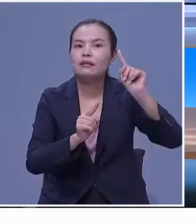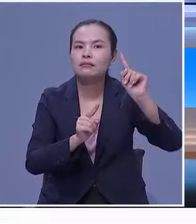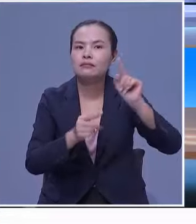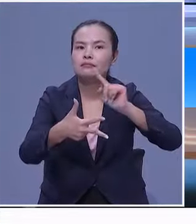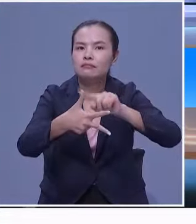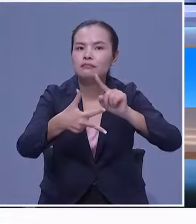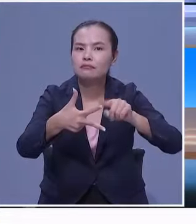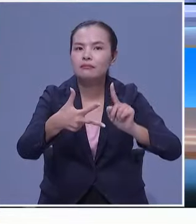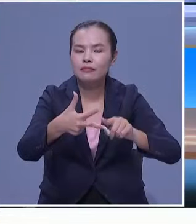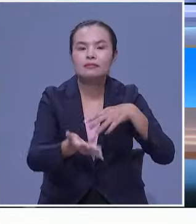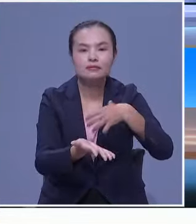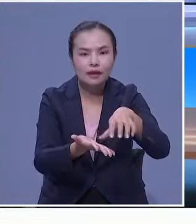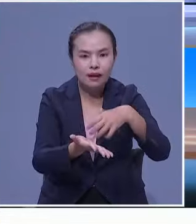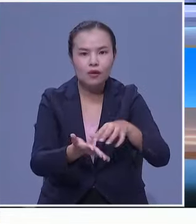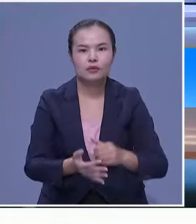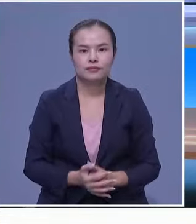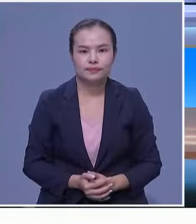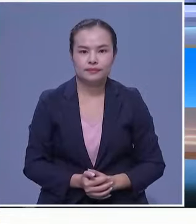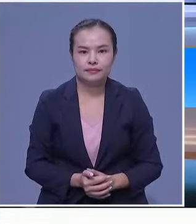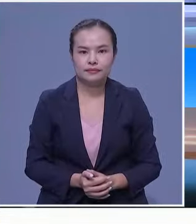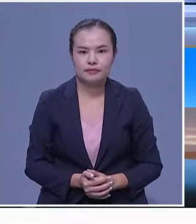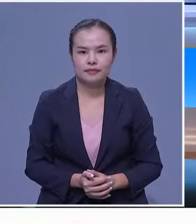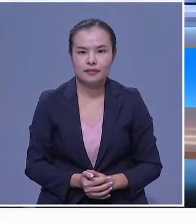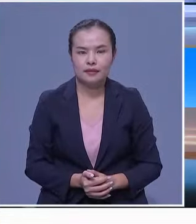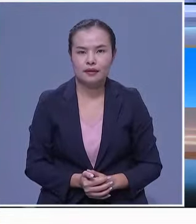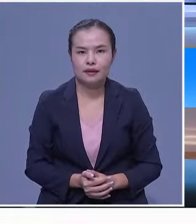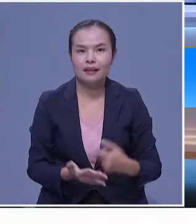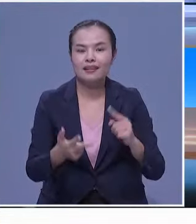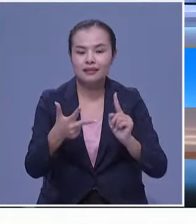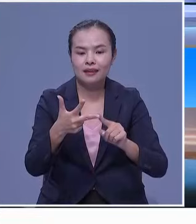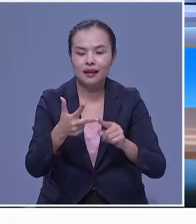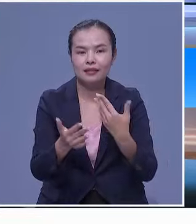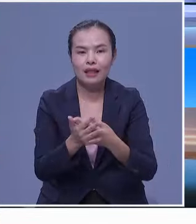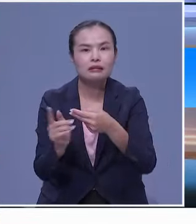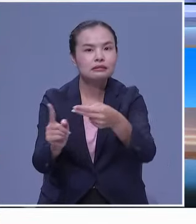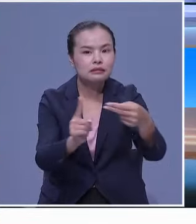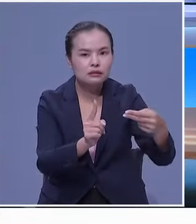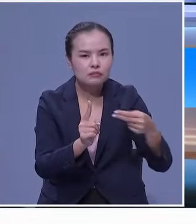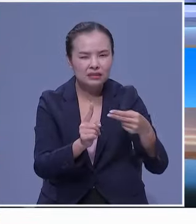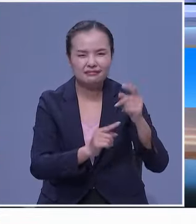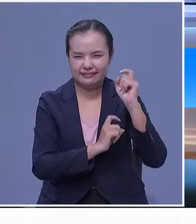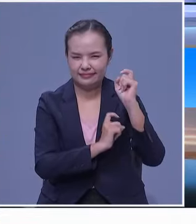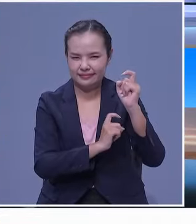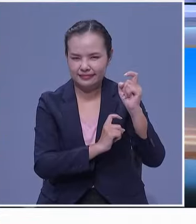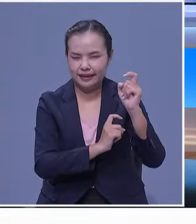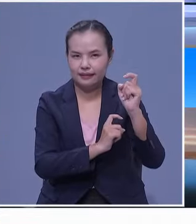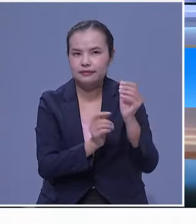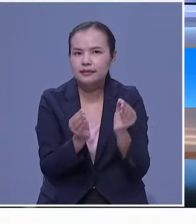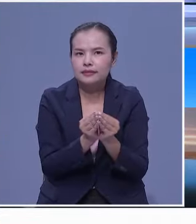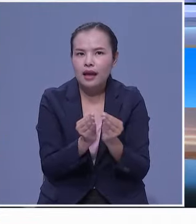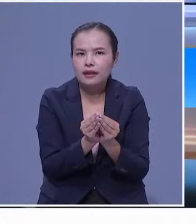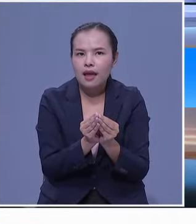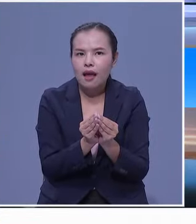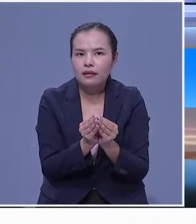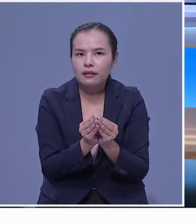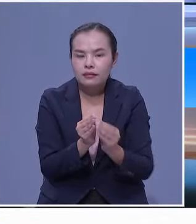3ปัจจัยที่กล่าวไปนะคะซึ่งอันดับ3เรื่องของการแจกเงินหมื่นอาจารย์บอกว่าคะแนนอันนี้มันสุ่มเสี่ยงมาก มันเหมือนเป็นคะแนนที่จู่ๆก็โผ